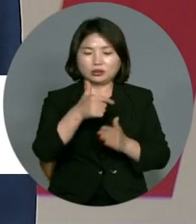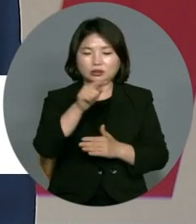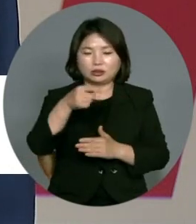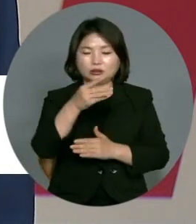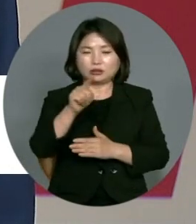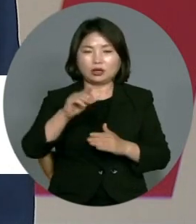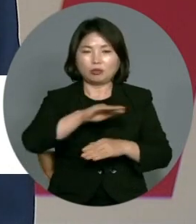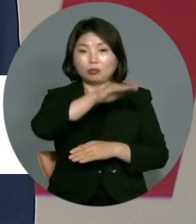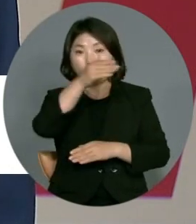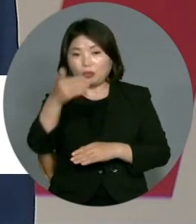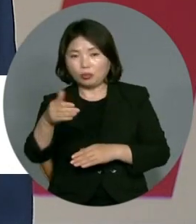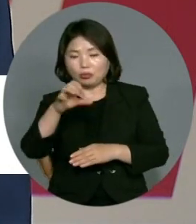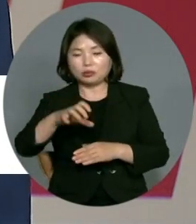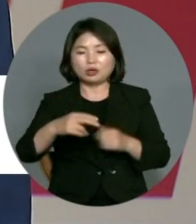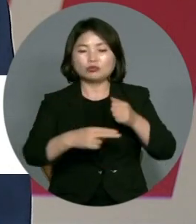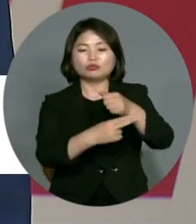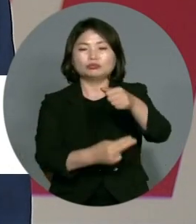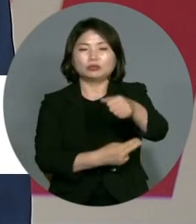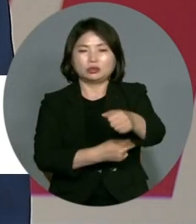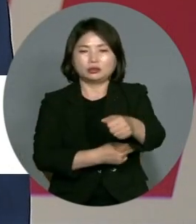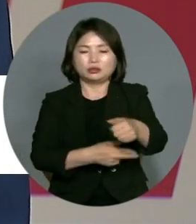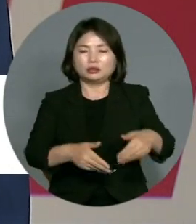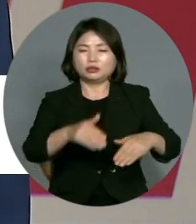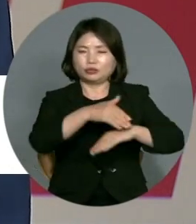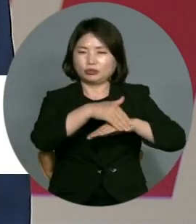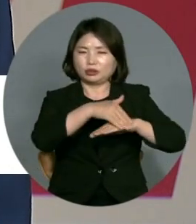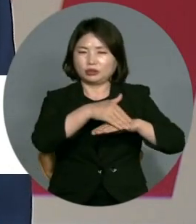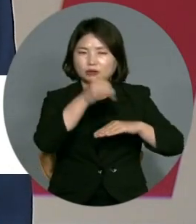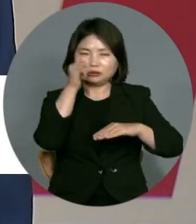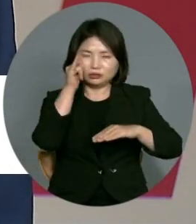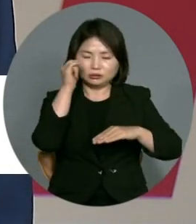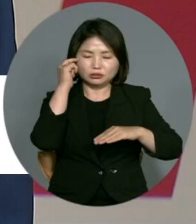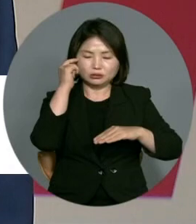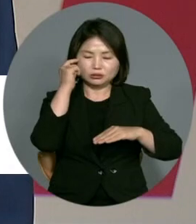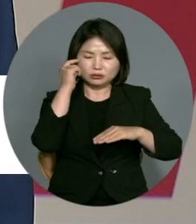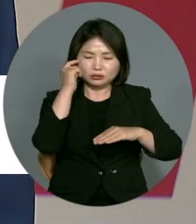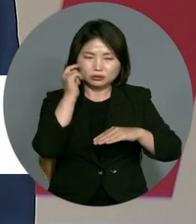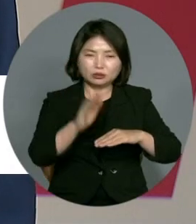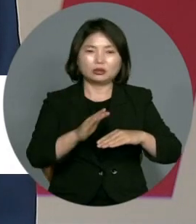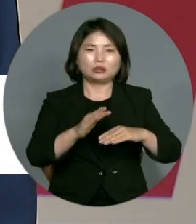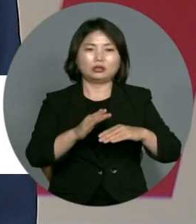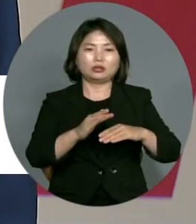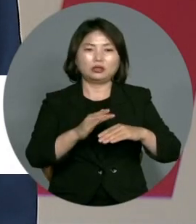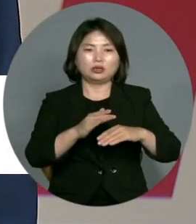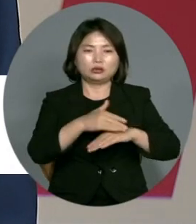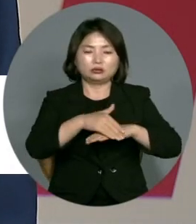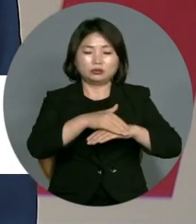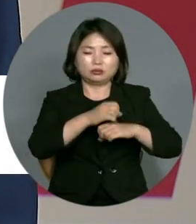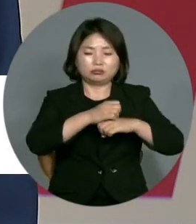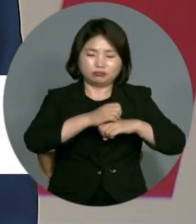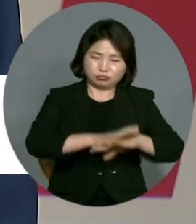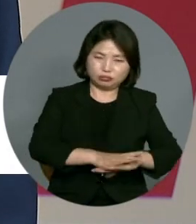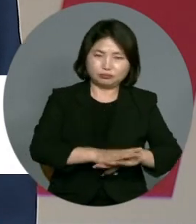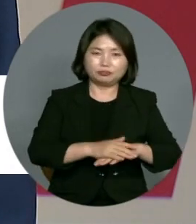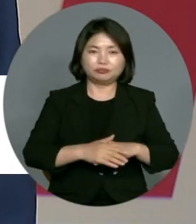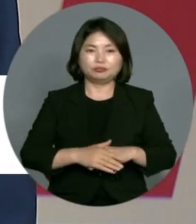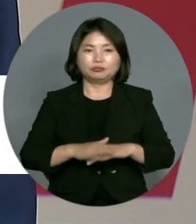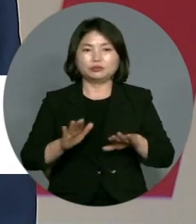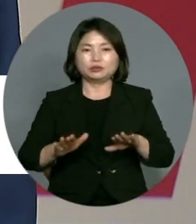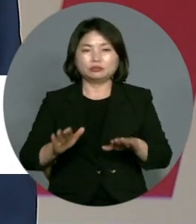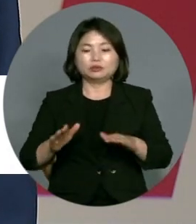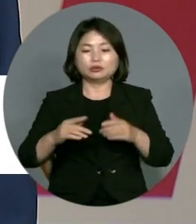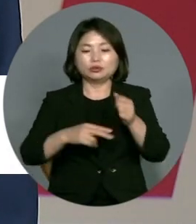사실상 낙타봉에는 구름다리를 계획을 했습니다. 구름다리 계획을 하다가 결국 추진을 못했는데